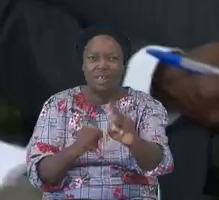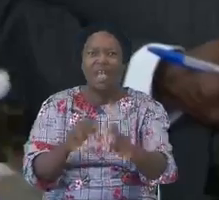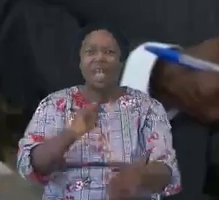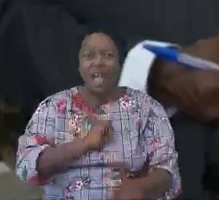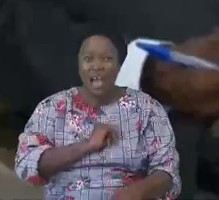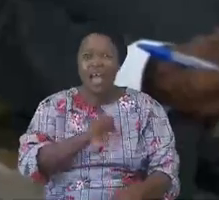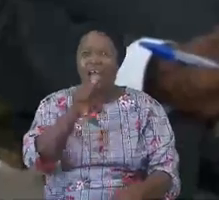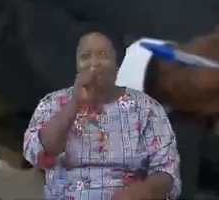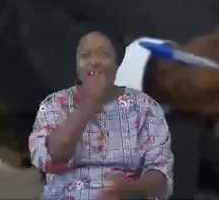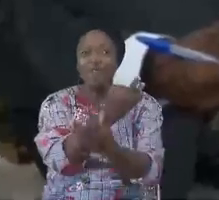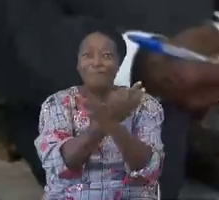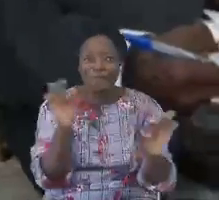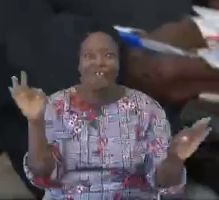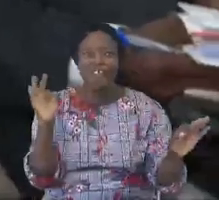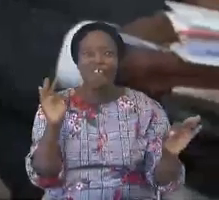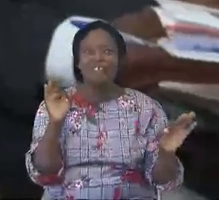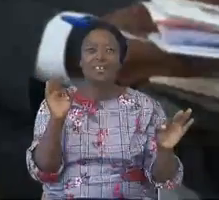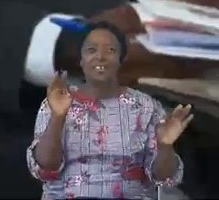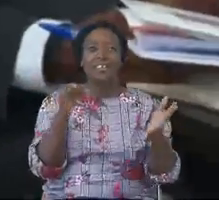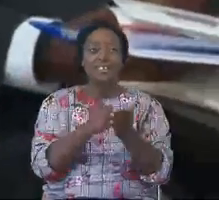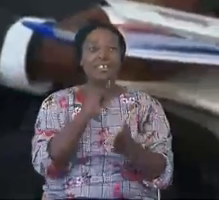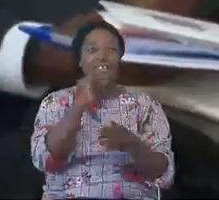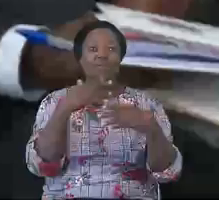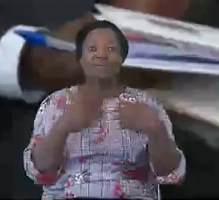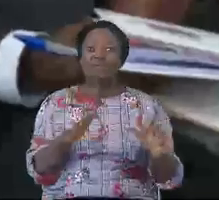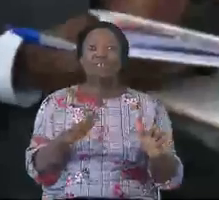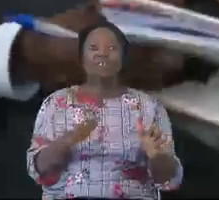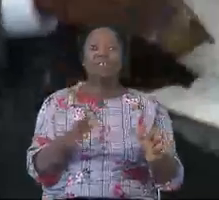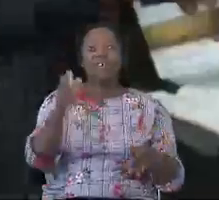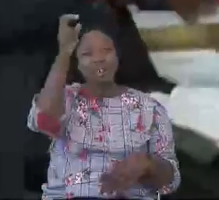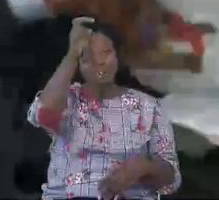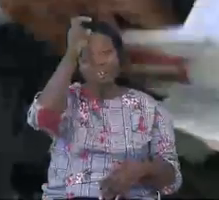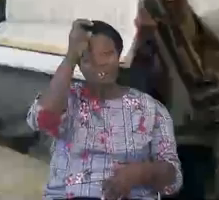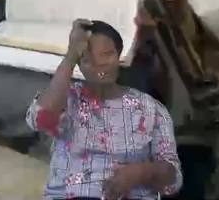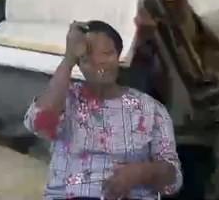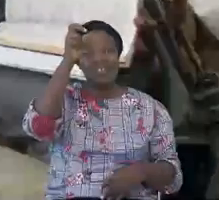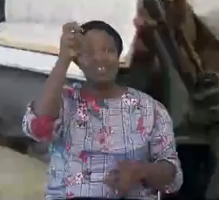Je suis libre. Où es-tu? Je suis libre.